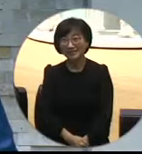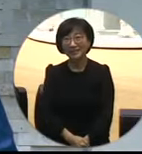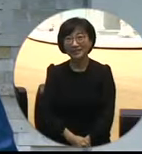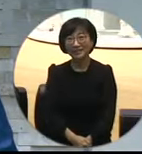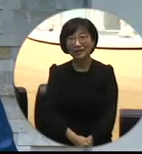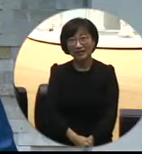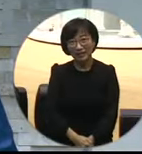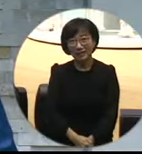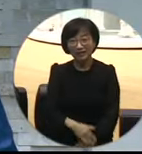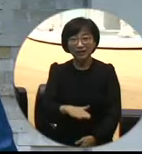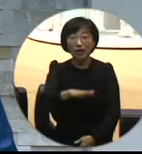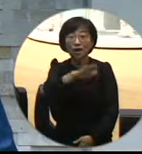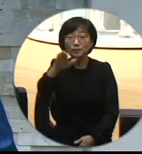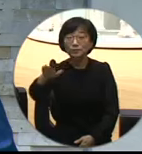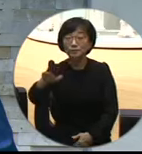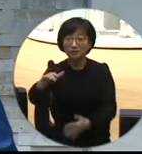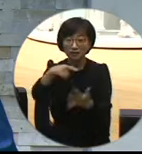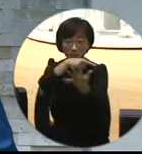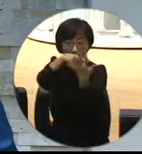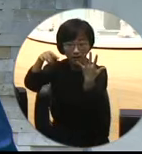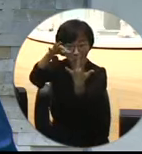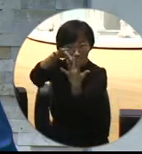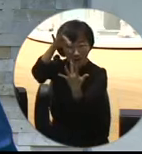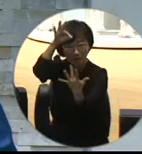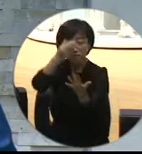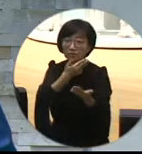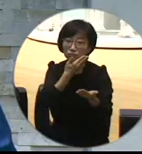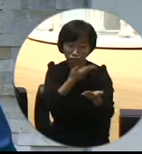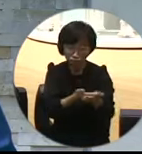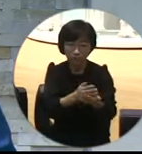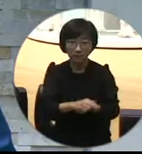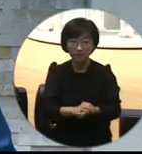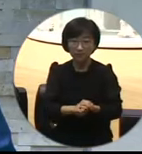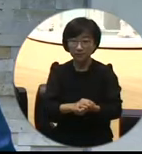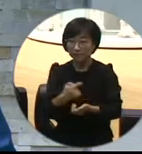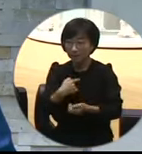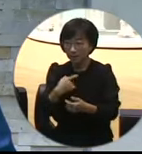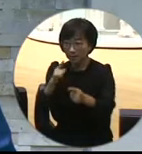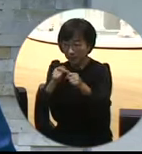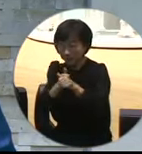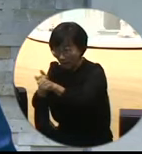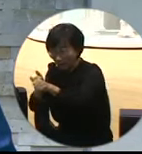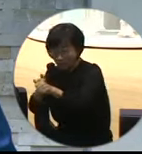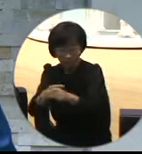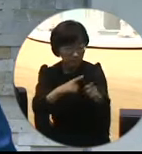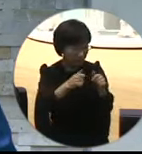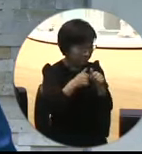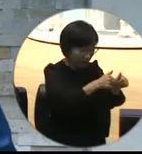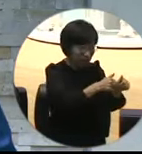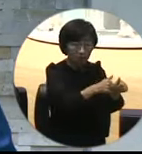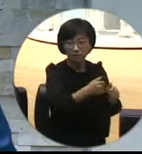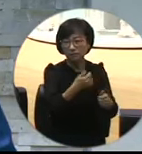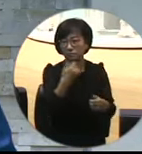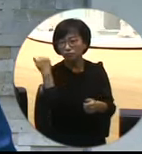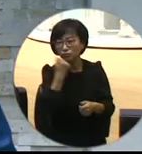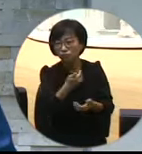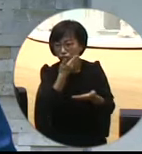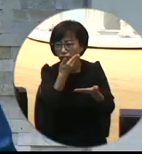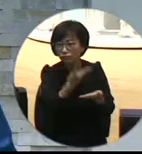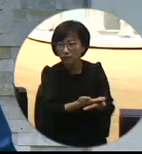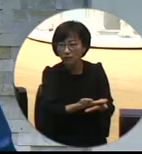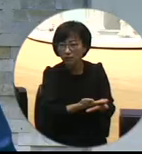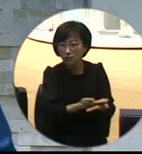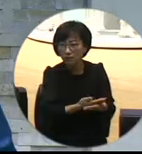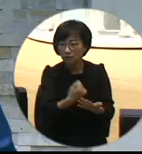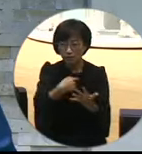선택입니다. 선택. 누구 말 듣고 내가 어떤 걸 선택하느냐. 누구 영향 받아서 내가